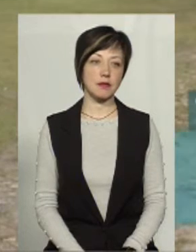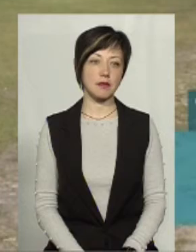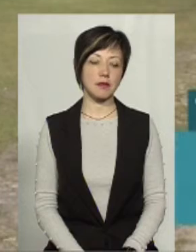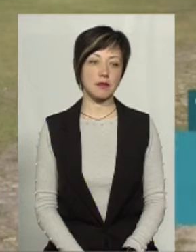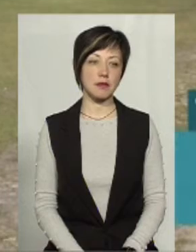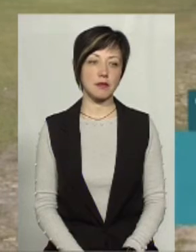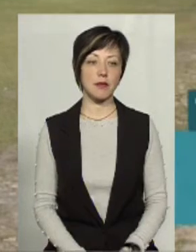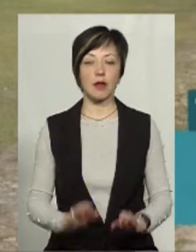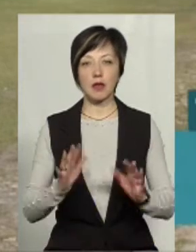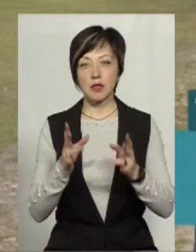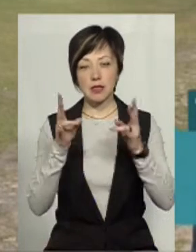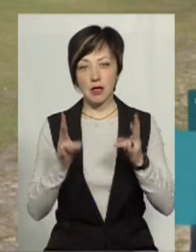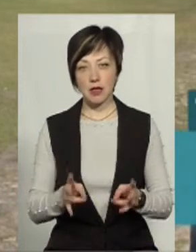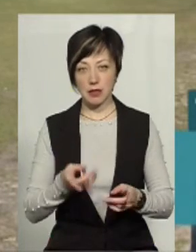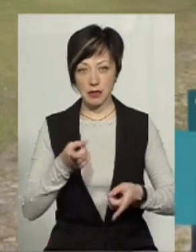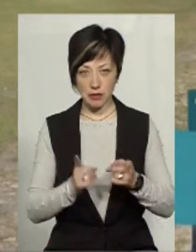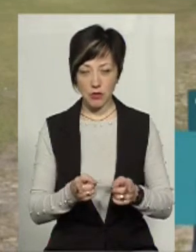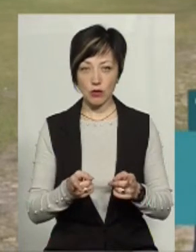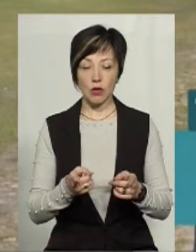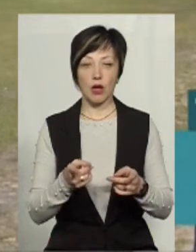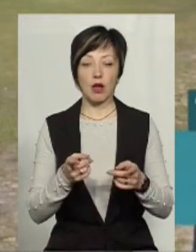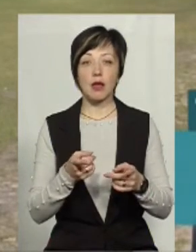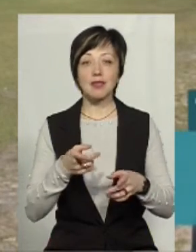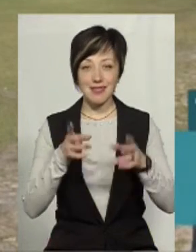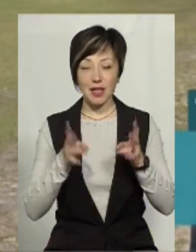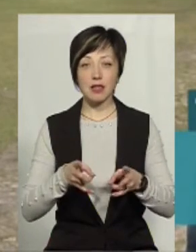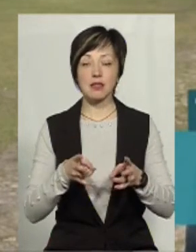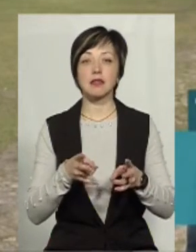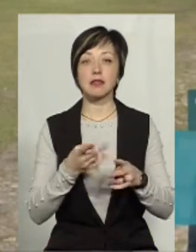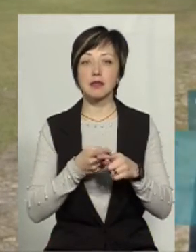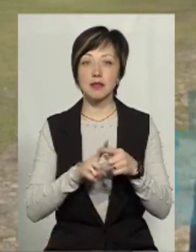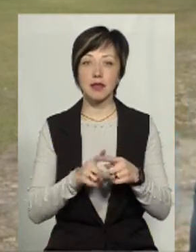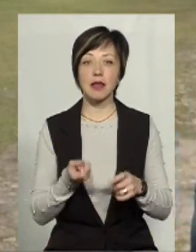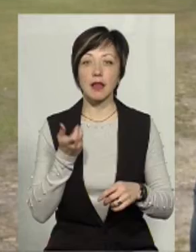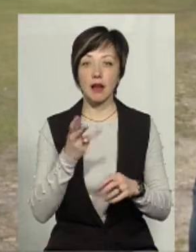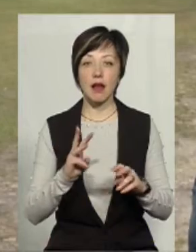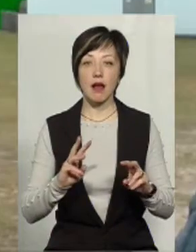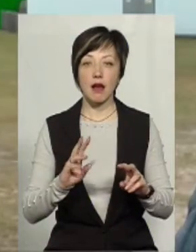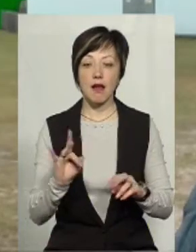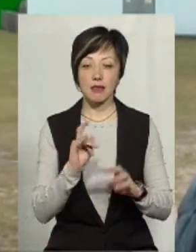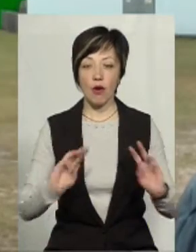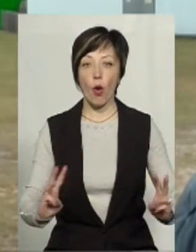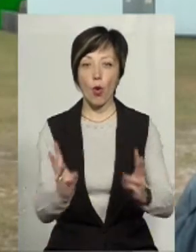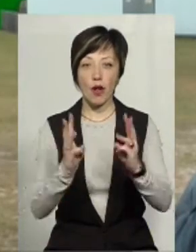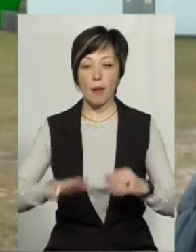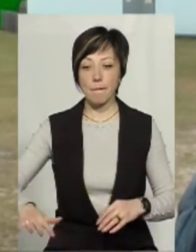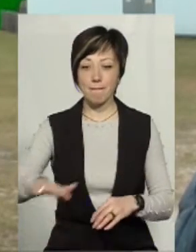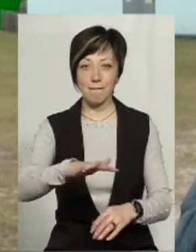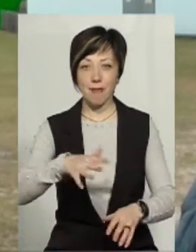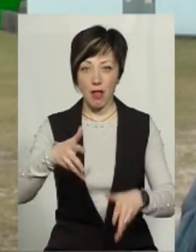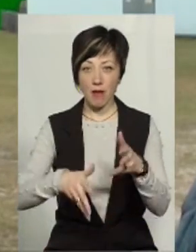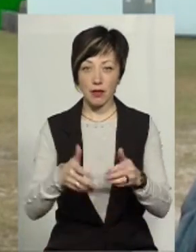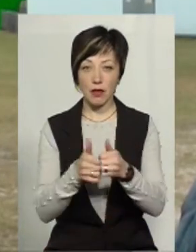Сталося дійсно, можна сказати, трагедія, тому що кілька разів горіли плавні навколо Меджибожа. Для нас, як